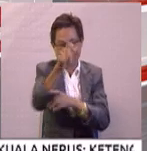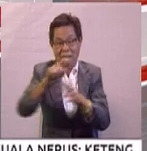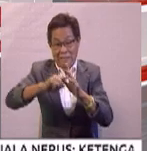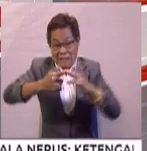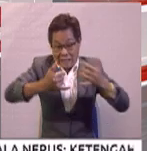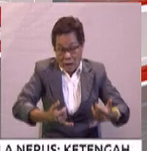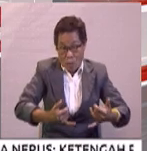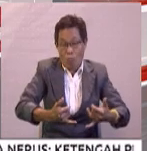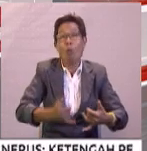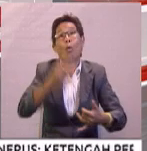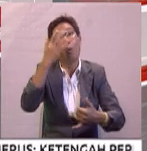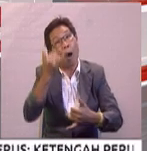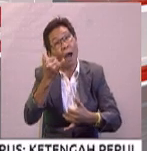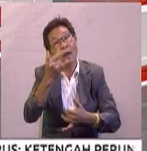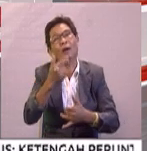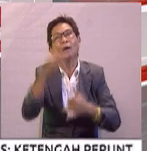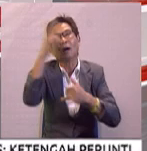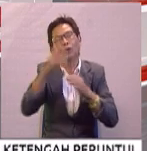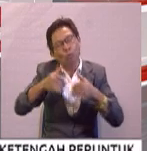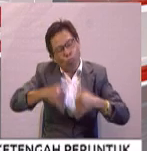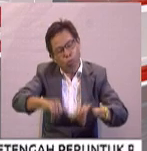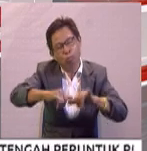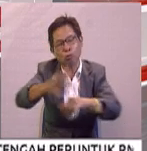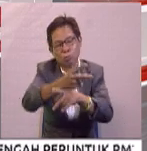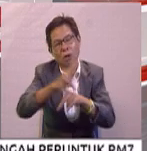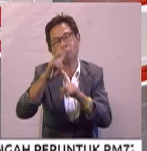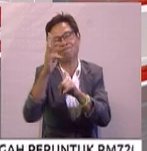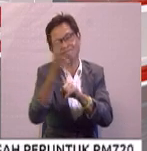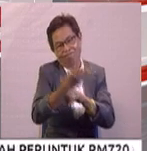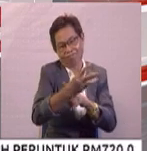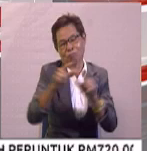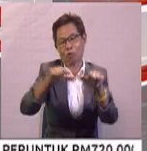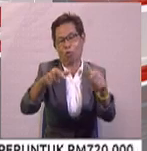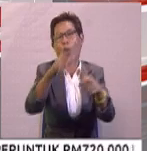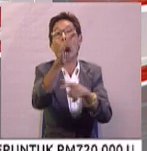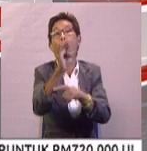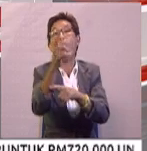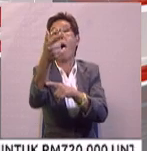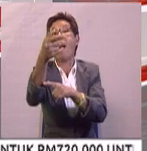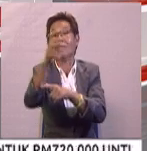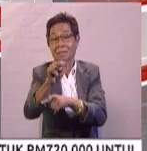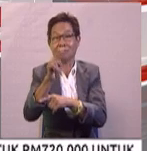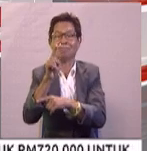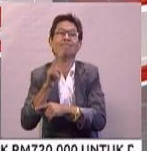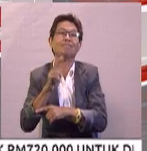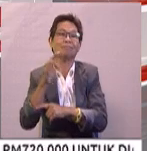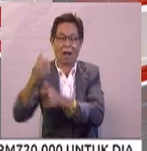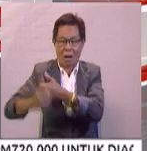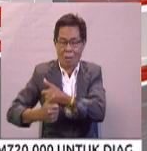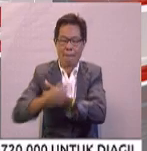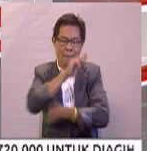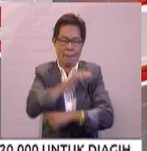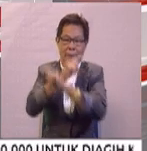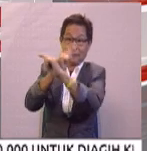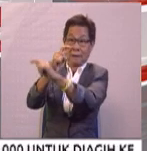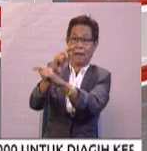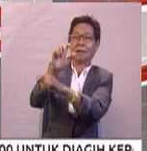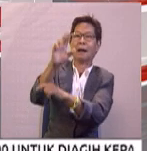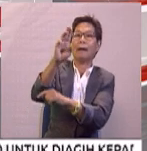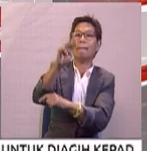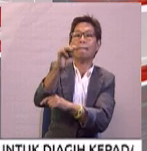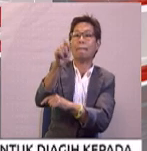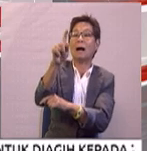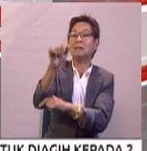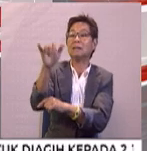ini sebagai usaha berterusan kerajaan menjaga kebajikan golongan itu. Menteri Pertahanan Muhammad Sabu berkata pembayaran